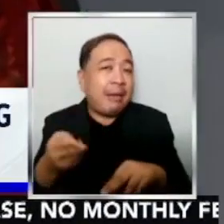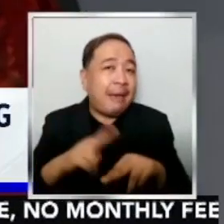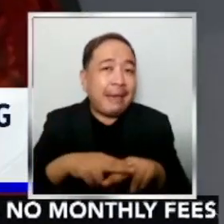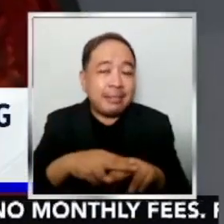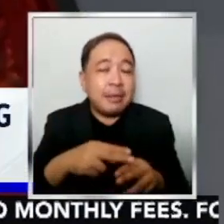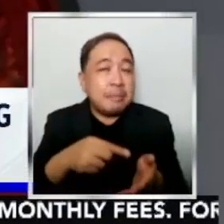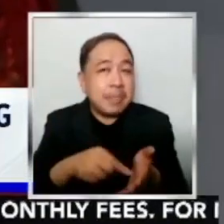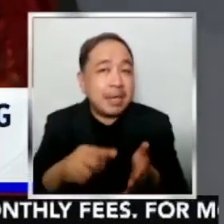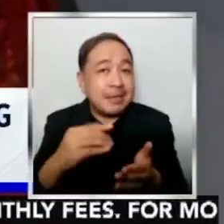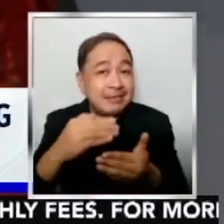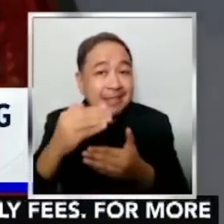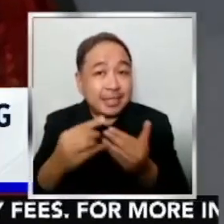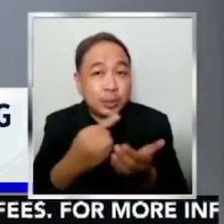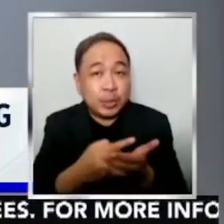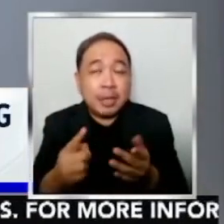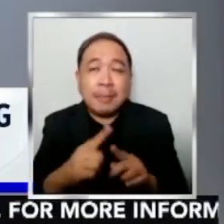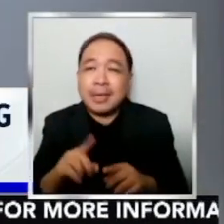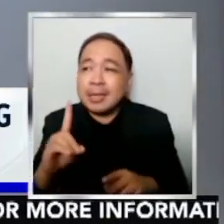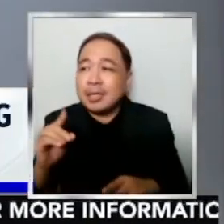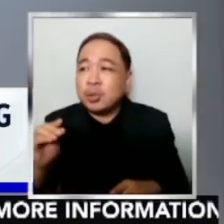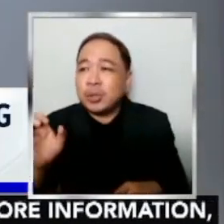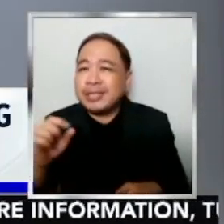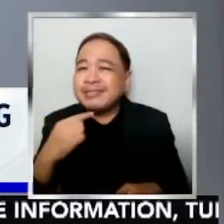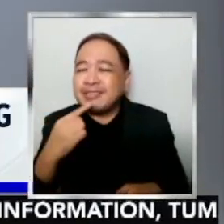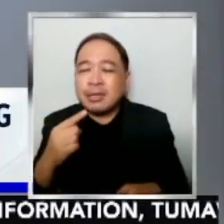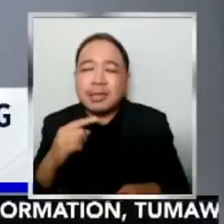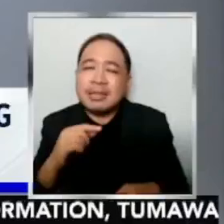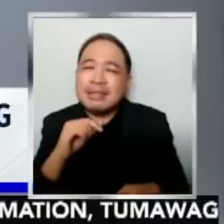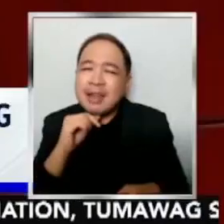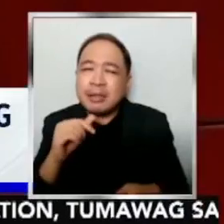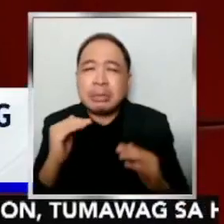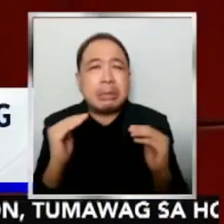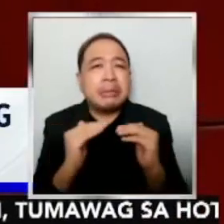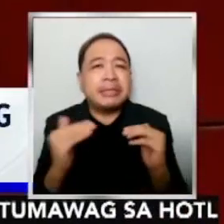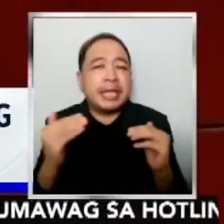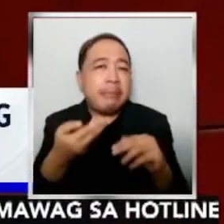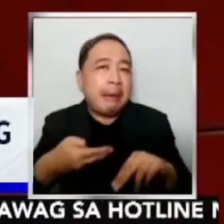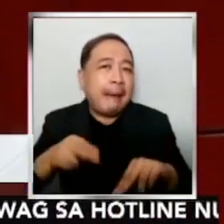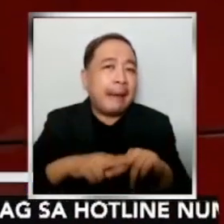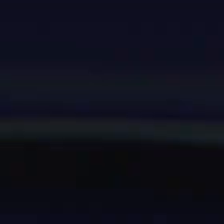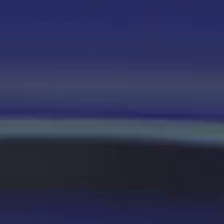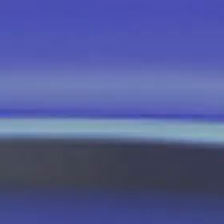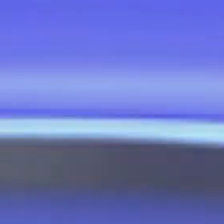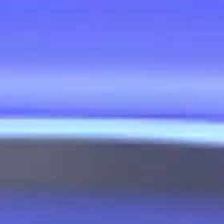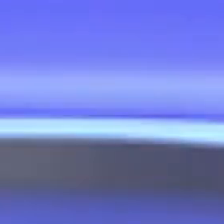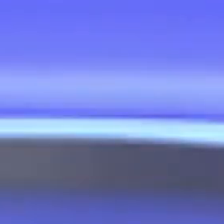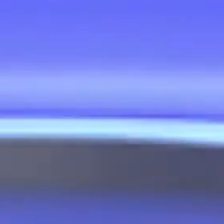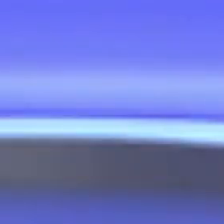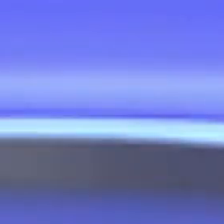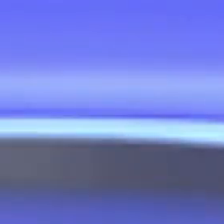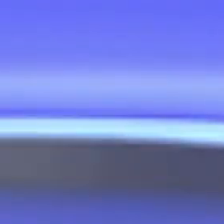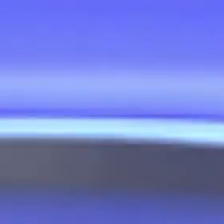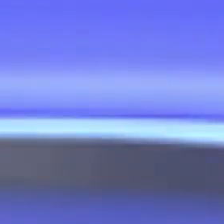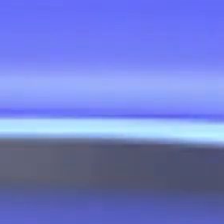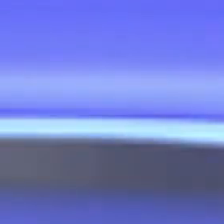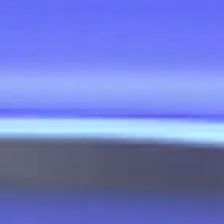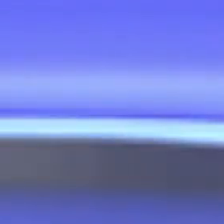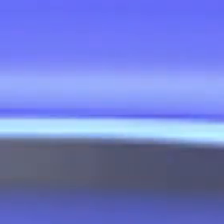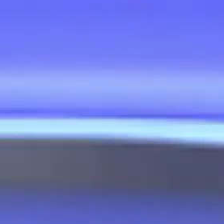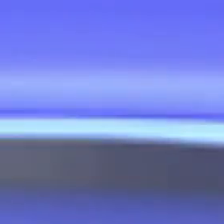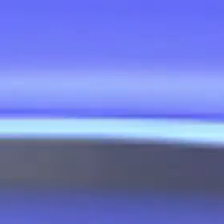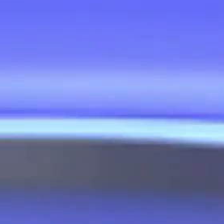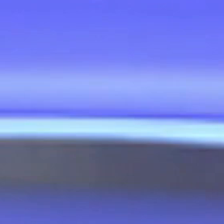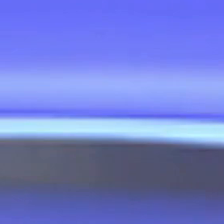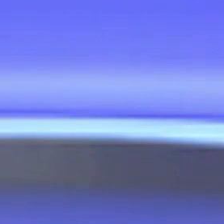ito inaasahang magiging kasing taas nung nakaraang linggo o nitong Martes. Good news mga kapuso! Maaari